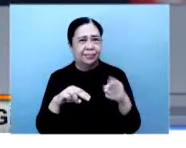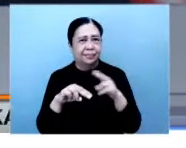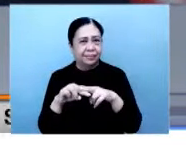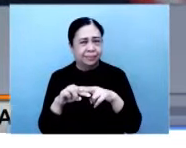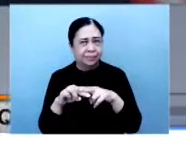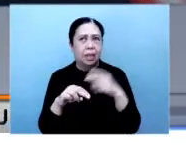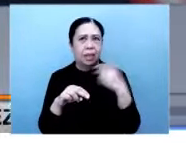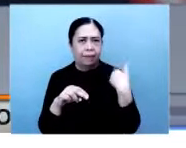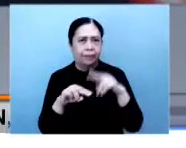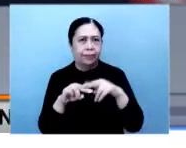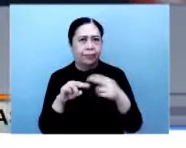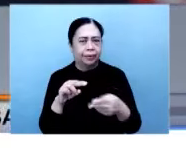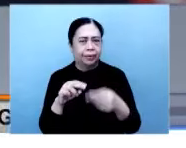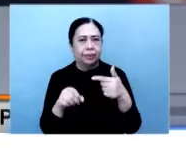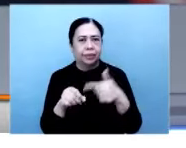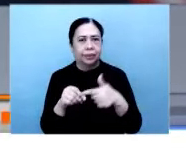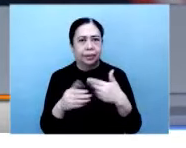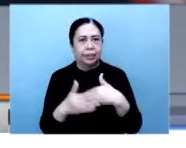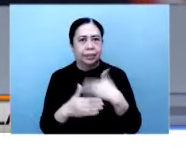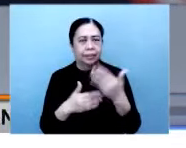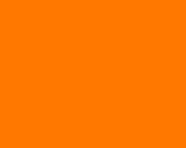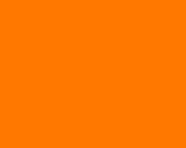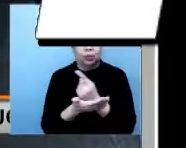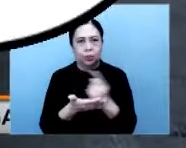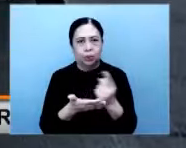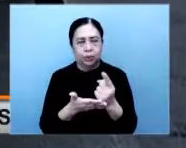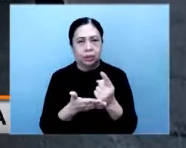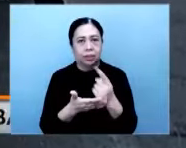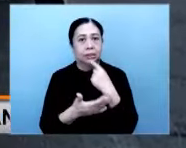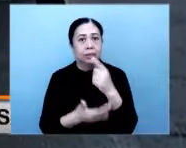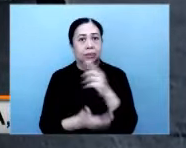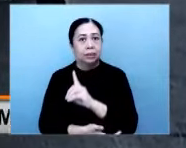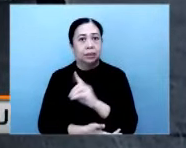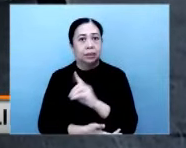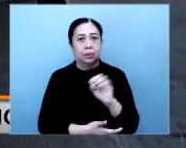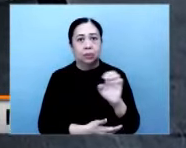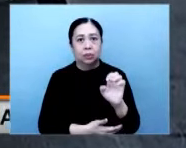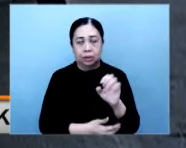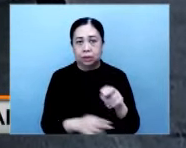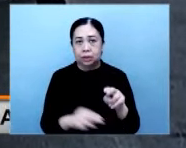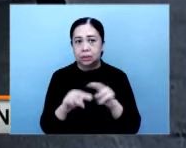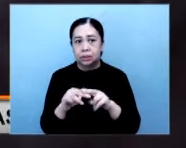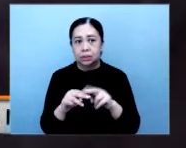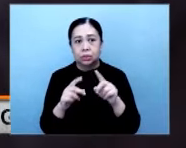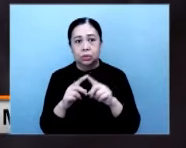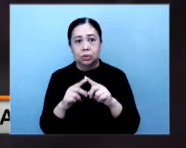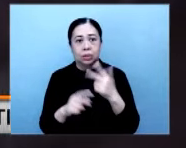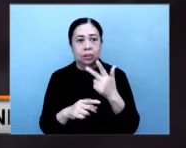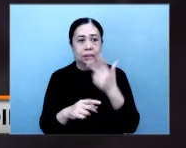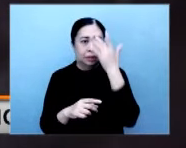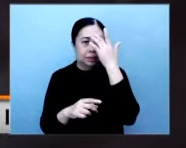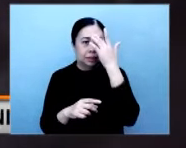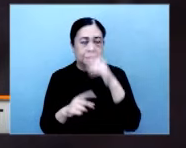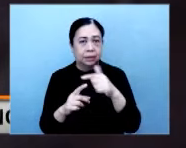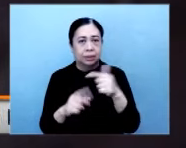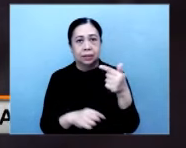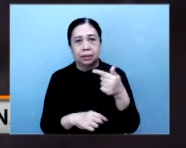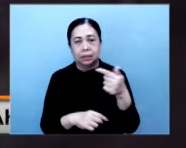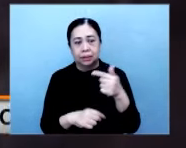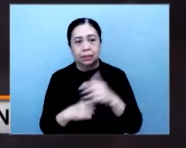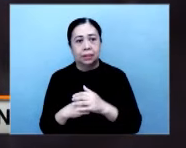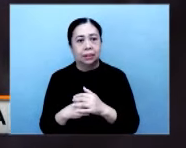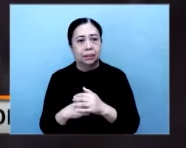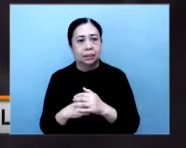ng presyo ng petrolyo sa susunod na linggo. Sa taya ng Department of Energy, tataas ng hanggang 30 centavos ang kada litro ng gasolina